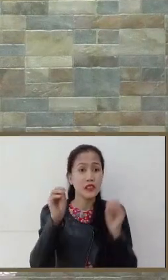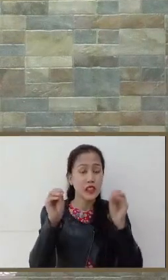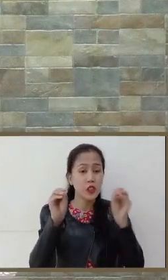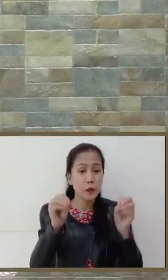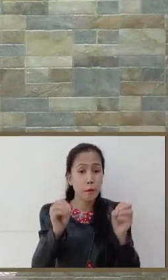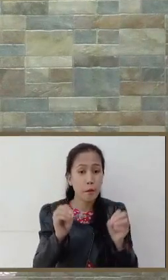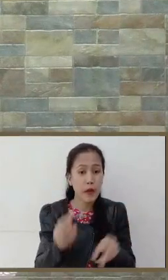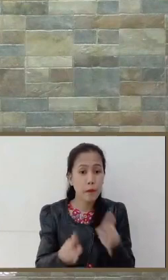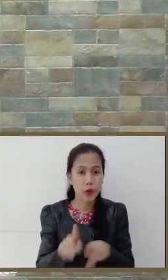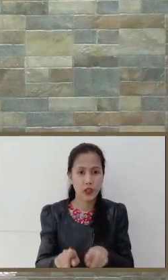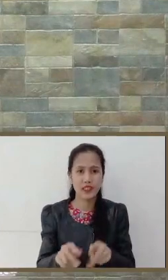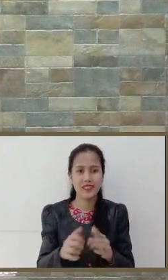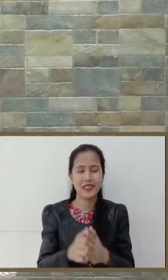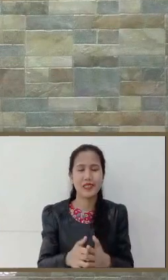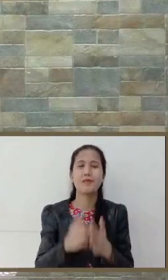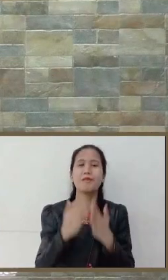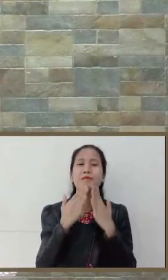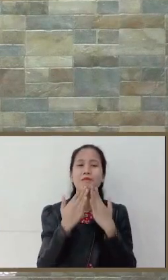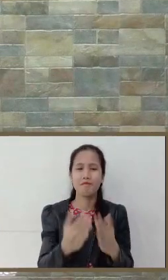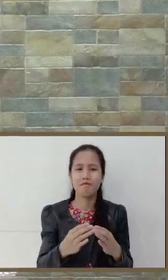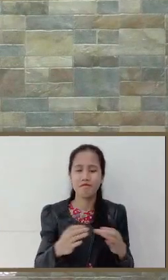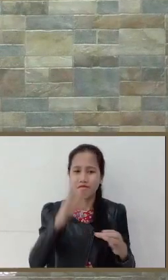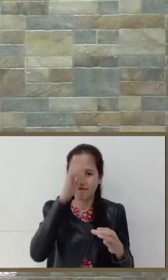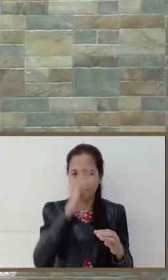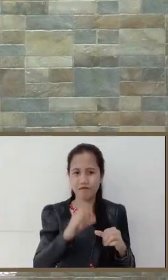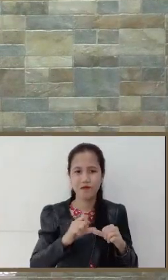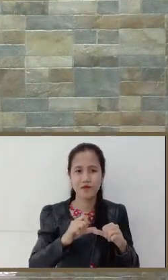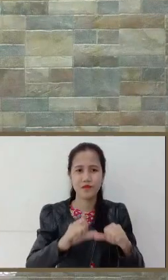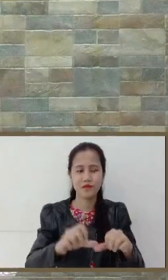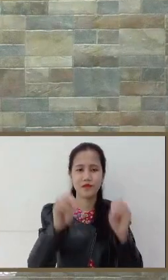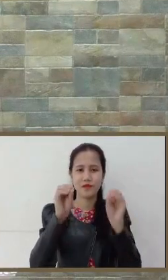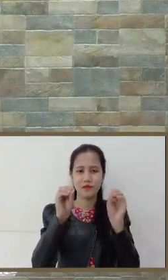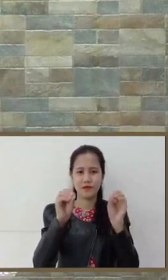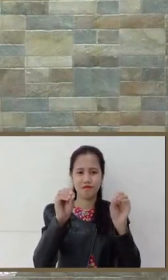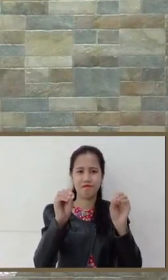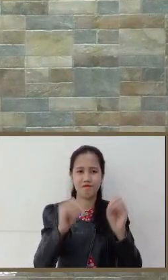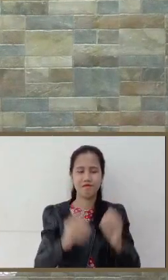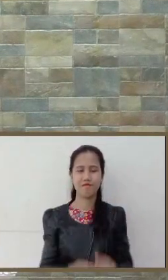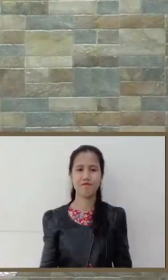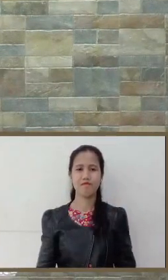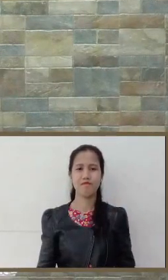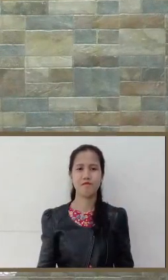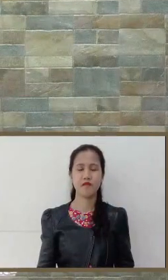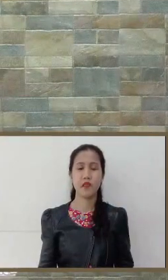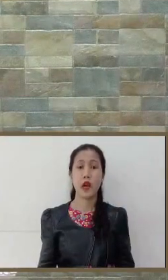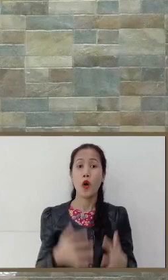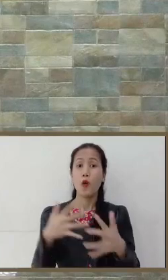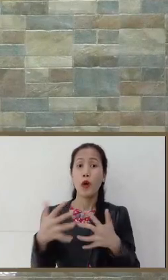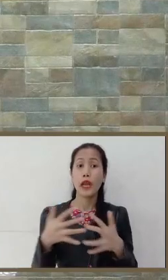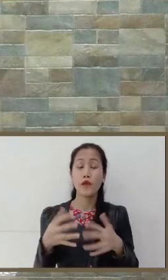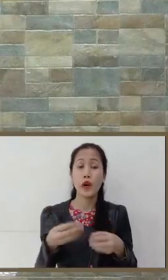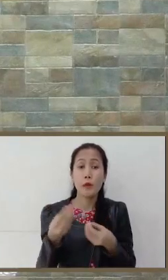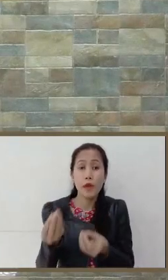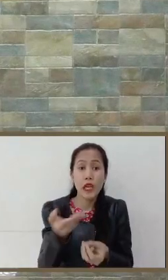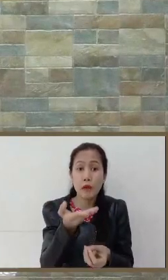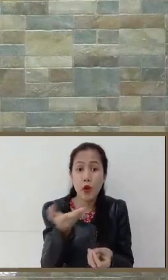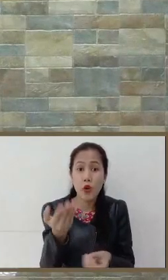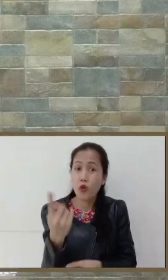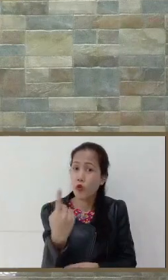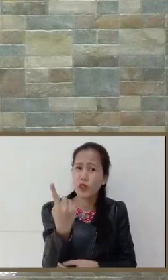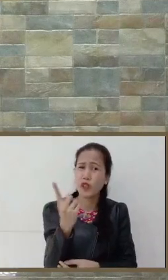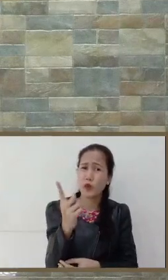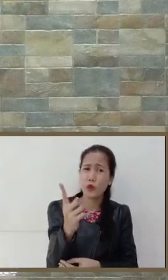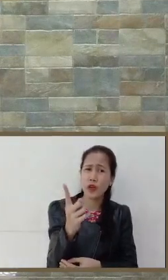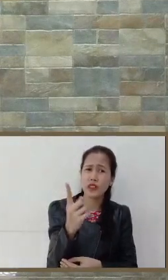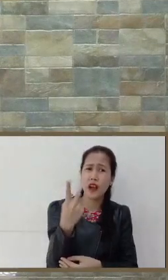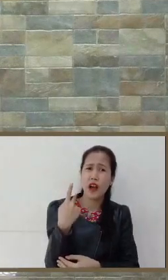pala ngayon, nakukorek na ako. The only thing that you can give is the things that you have. Ano mang may bibigay mo ay yung meron ka lamang.